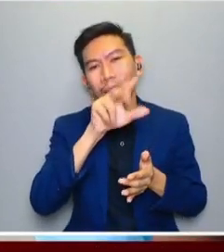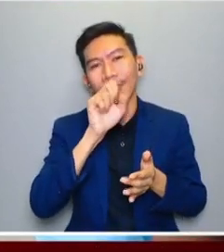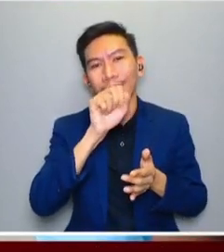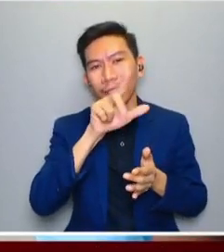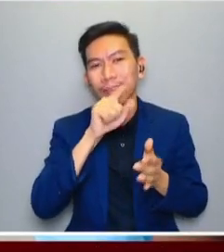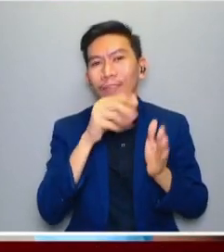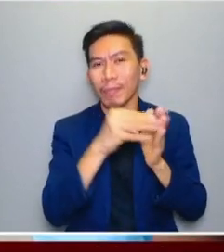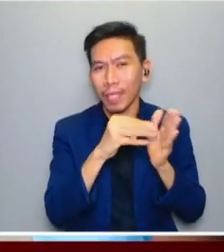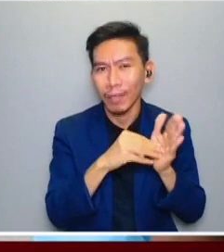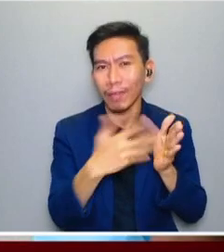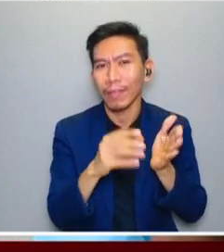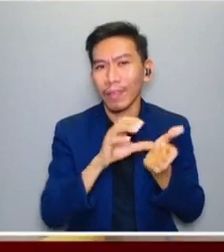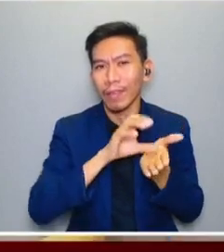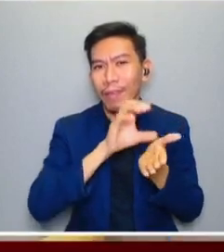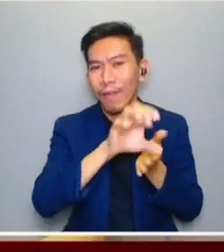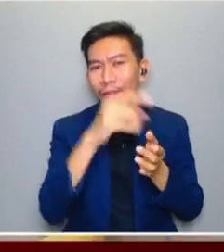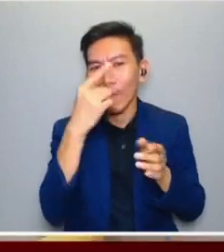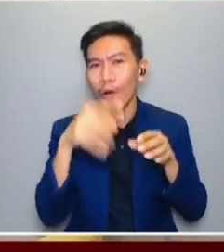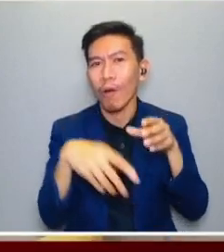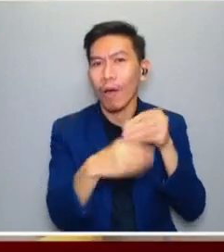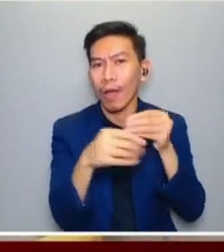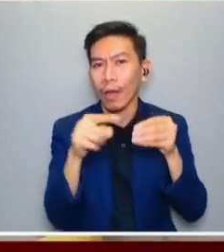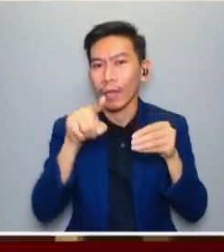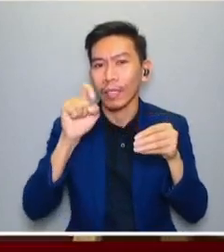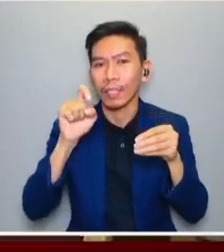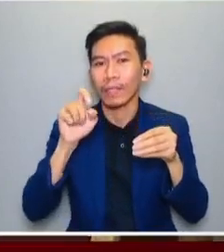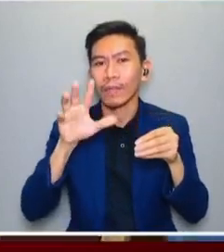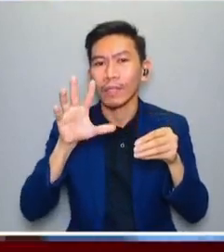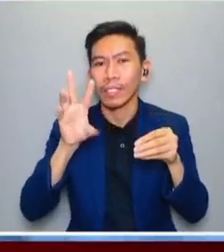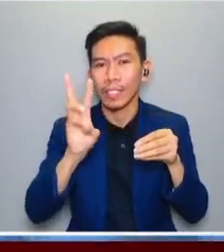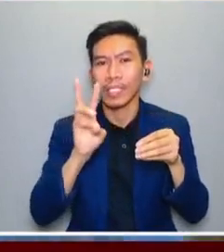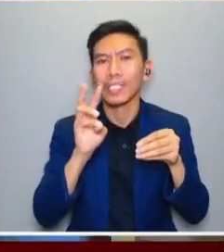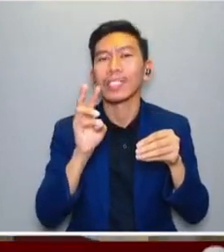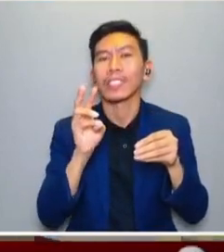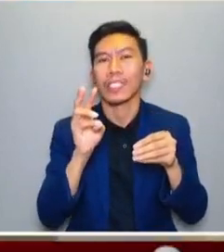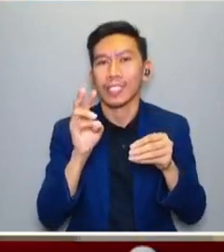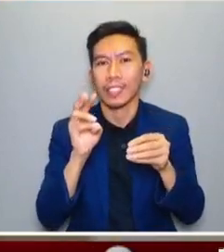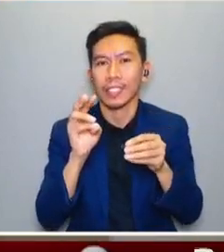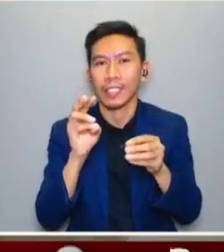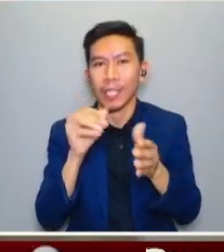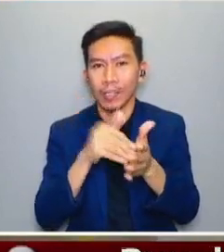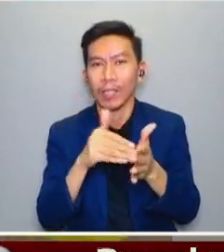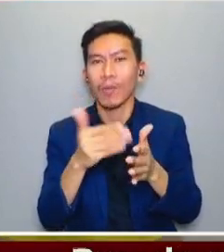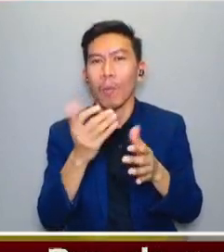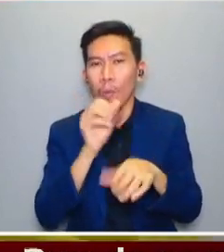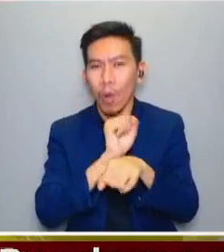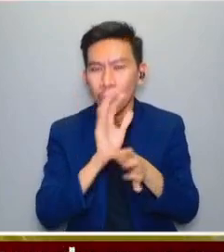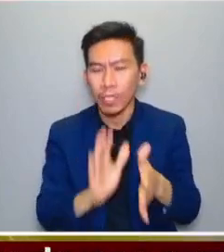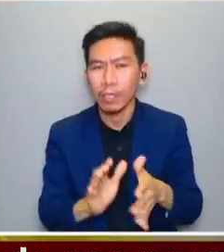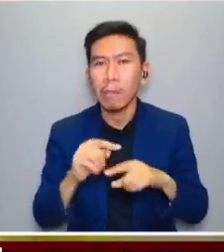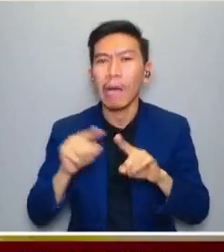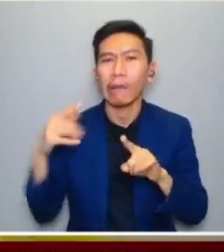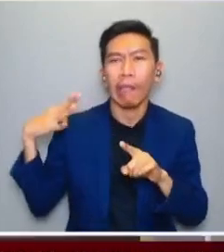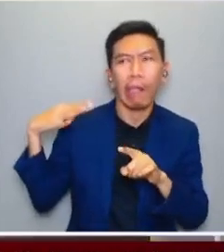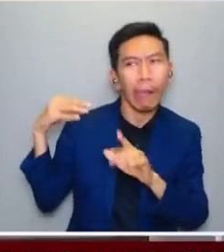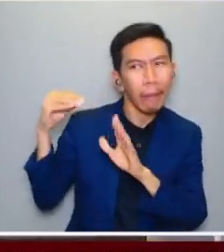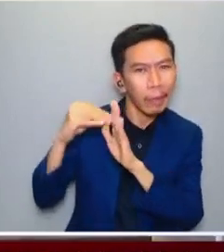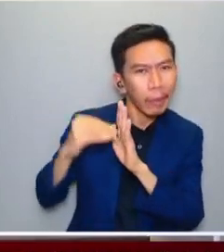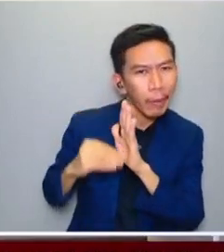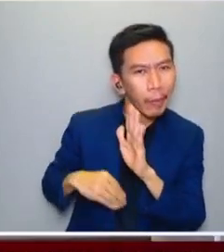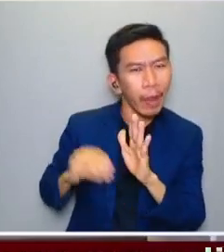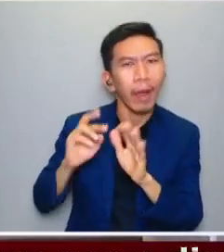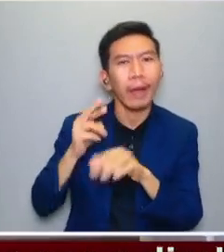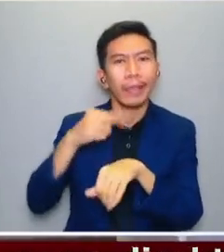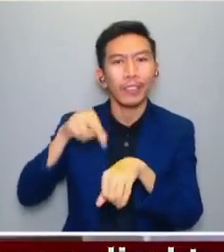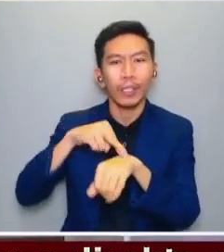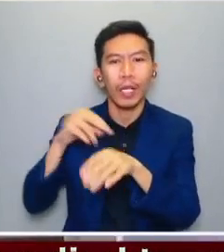na 20,156 health workers. Pero kailangang hintayin ang pinal na listahan ng mga regional office at